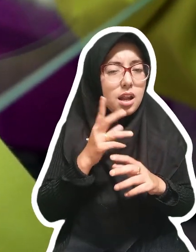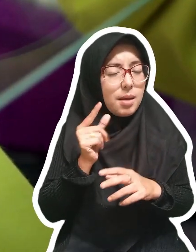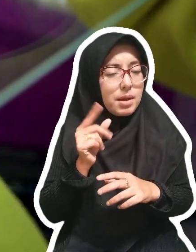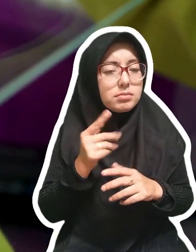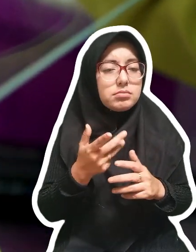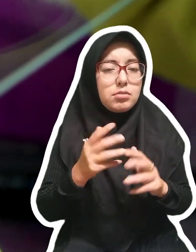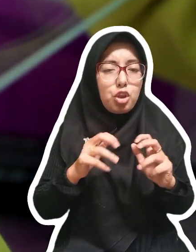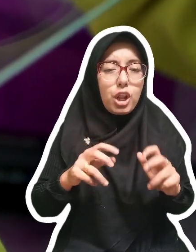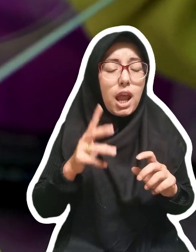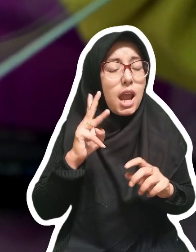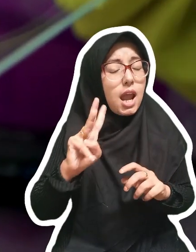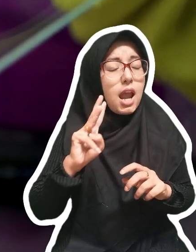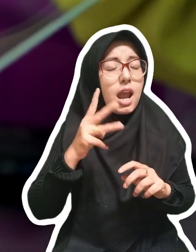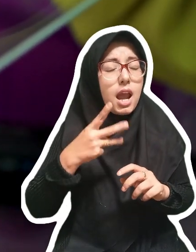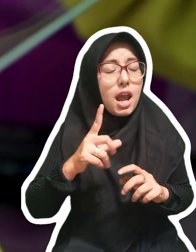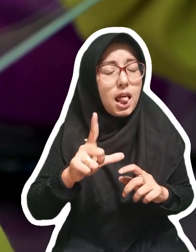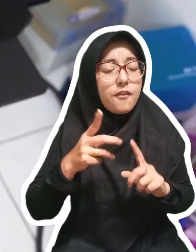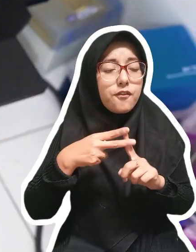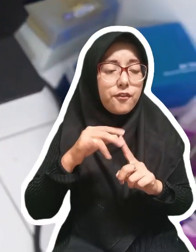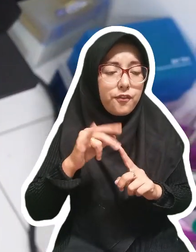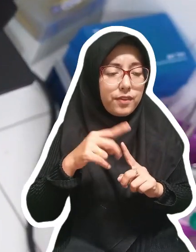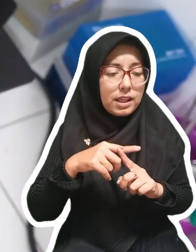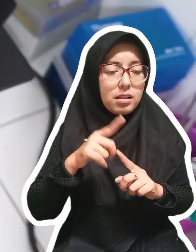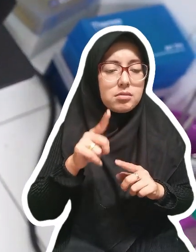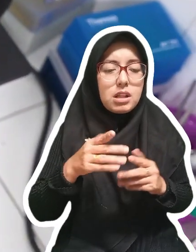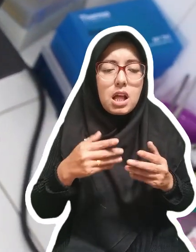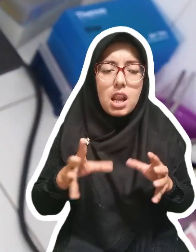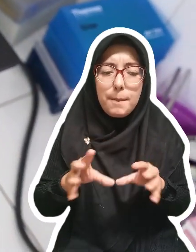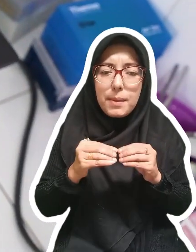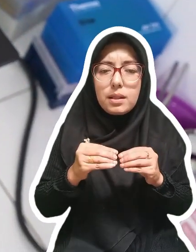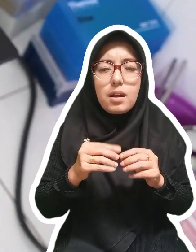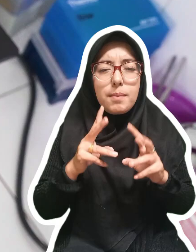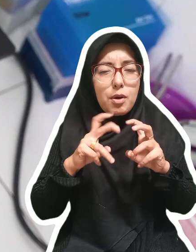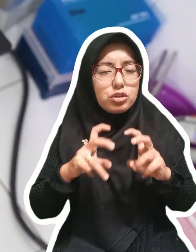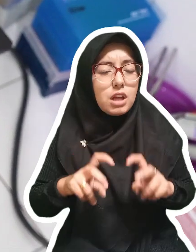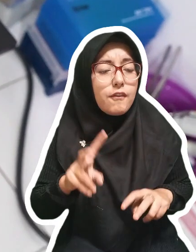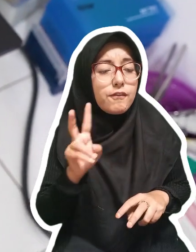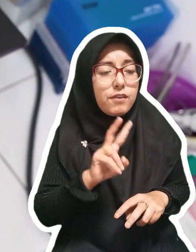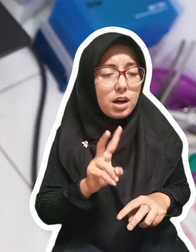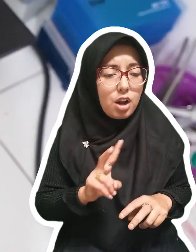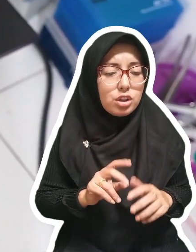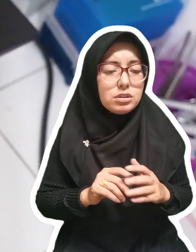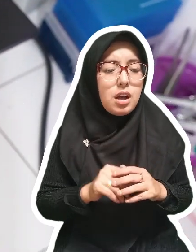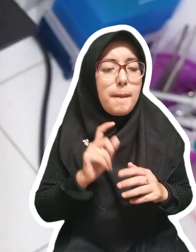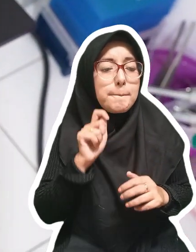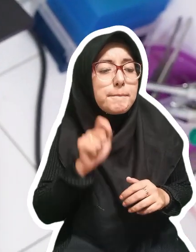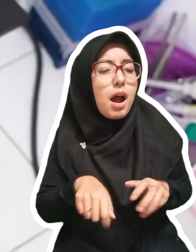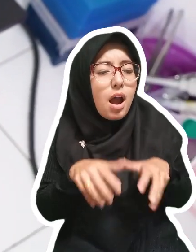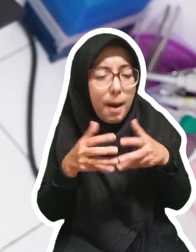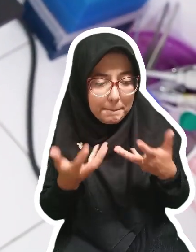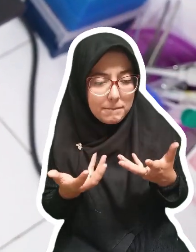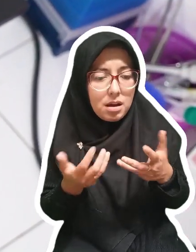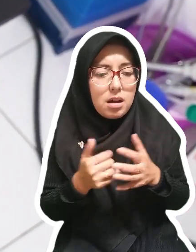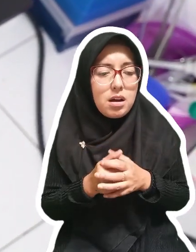RAPID. Selain ada pengujian rabies, juga terdapat pengujian virus dengan menggunakan